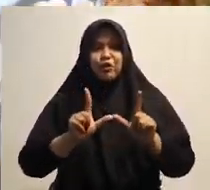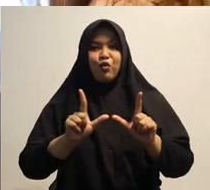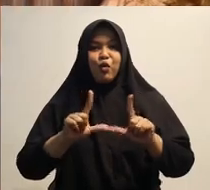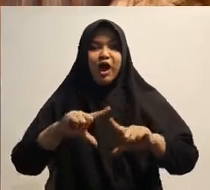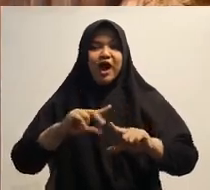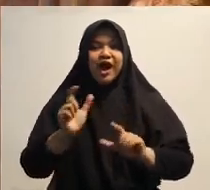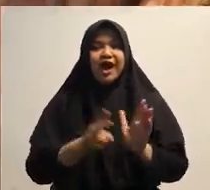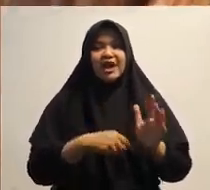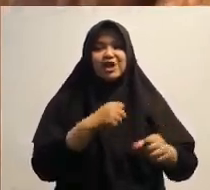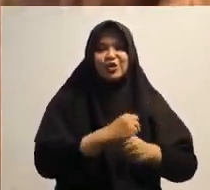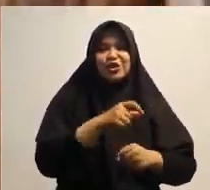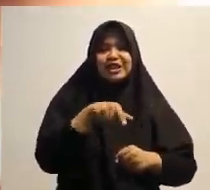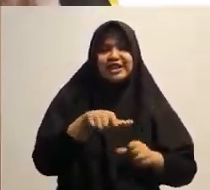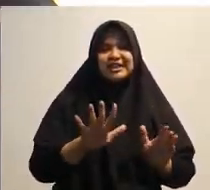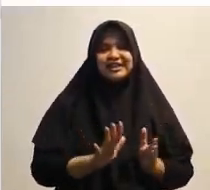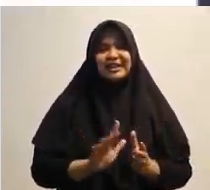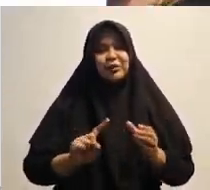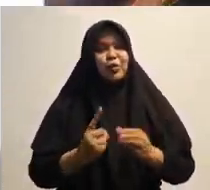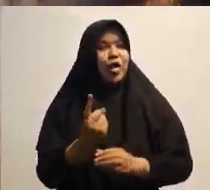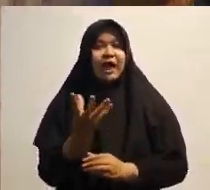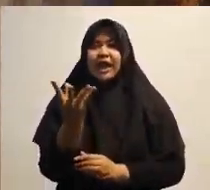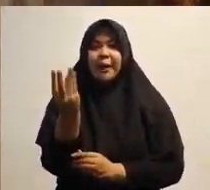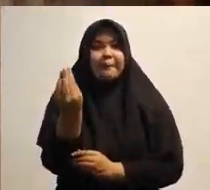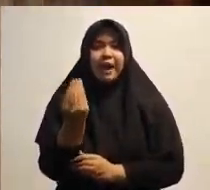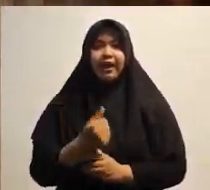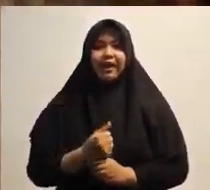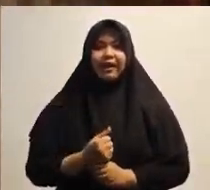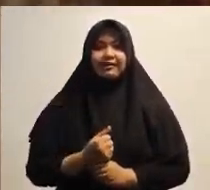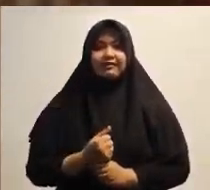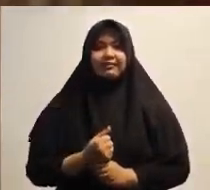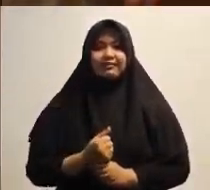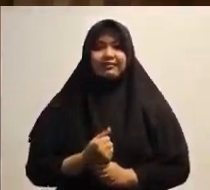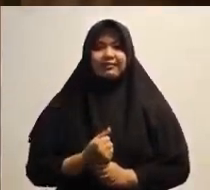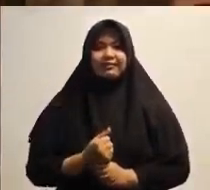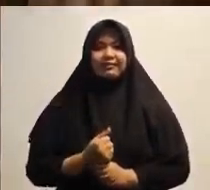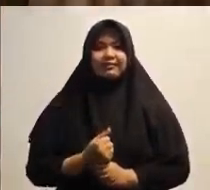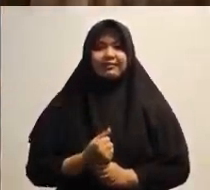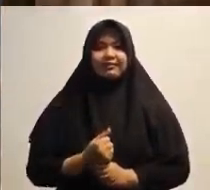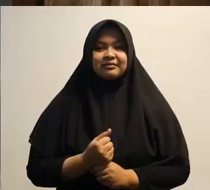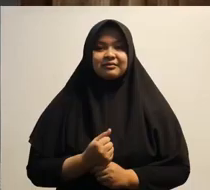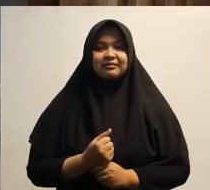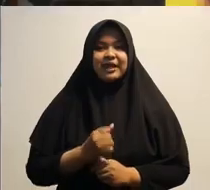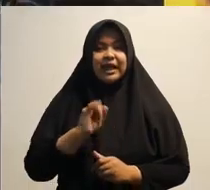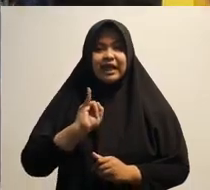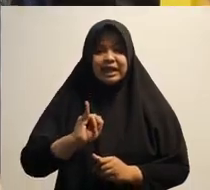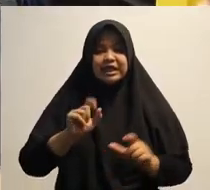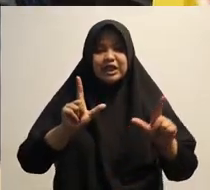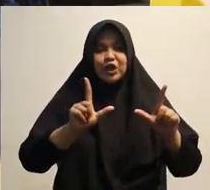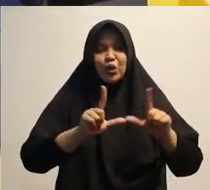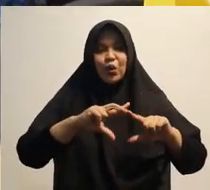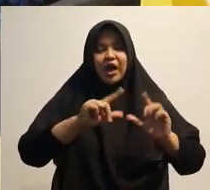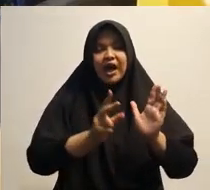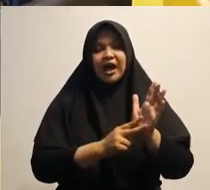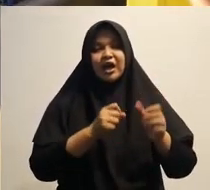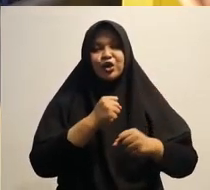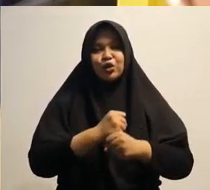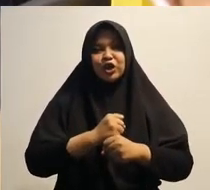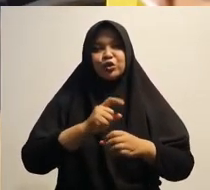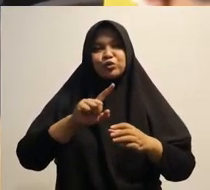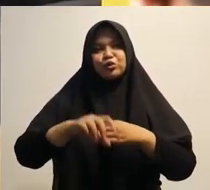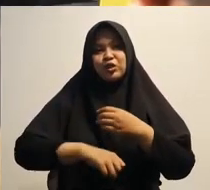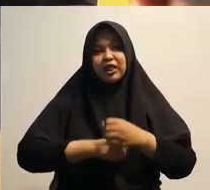iwarung? Warung ini dimulai sejak kapan? Kok bisa ada gitu? Warung ini dimulai